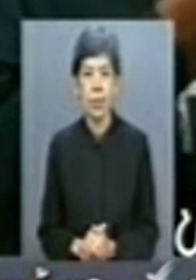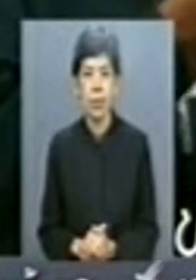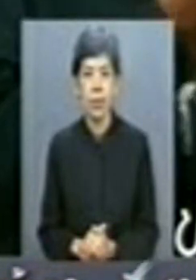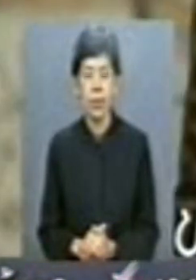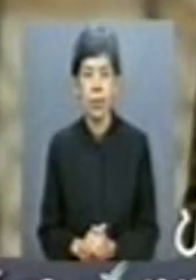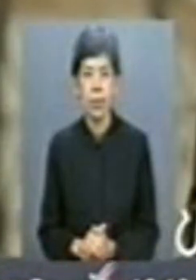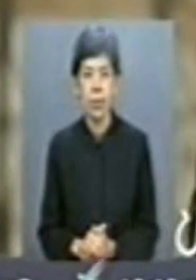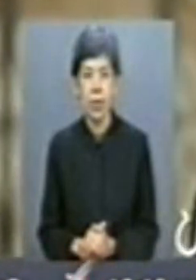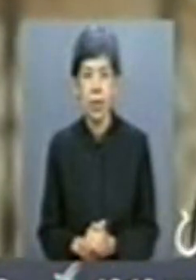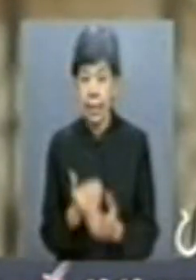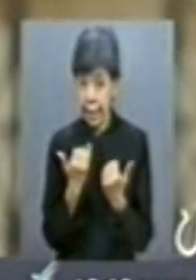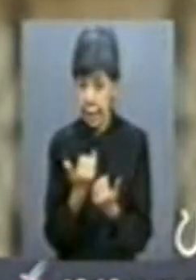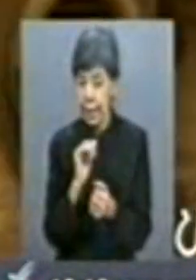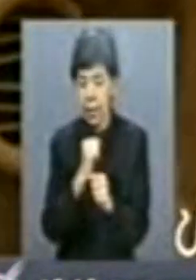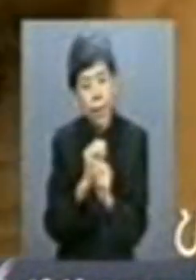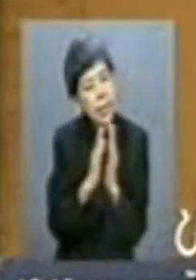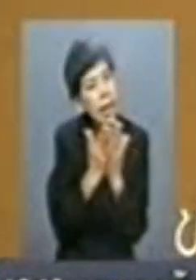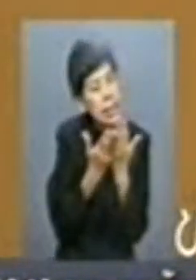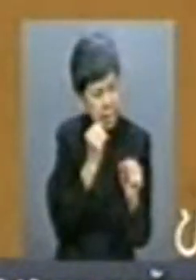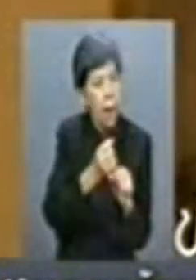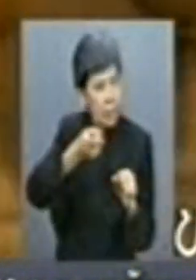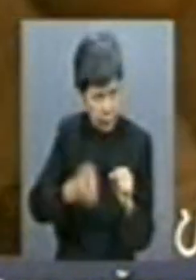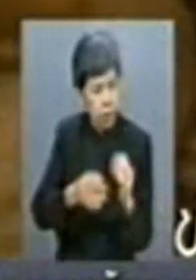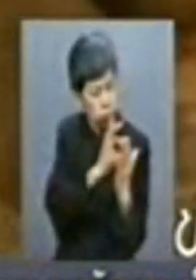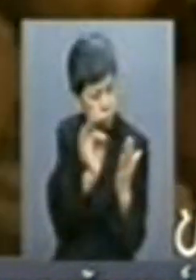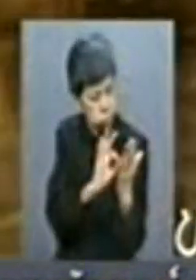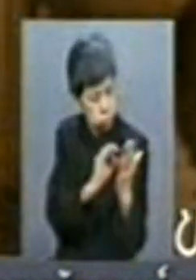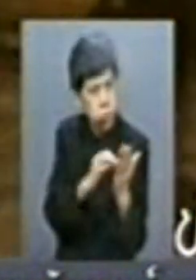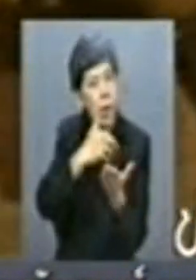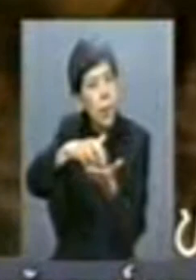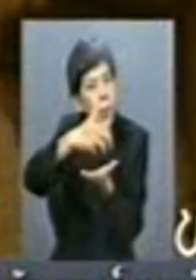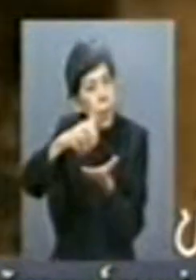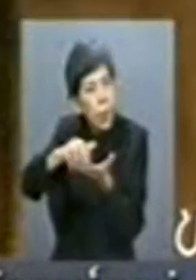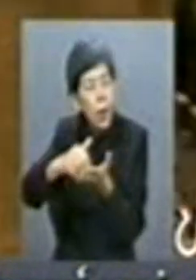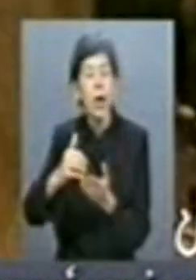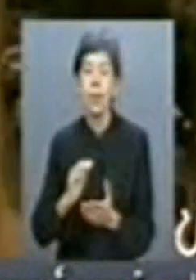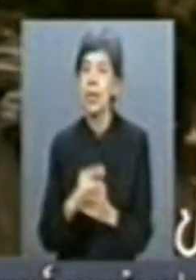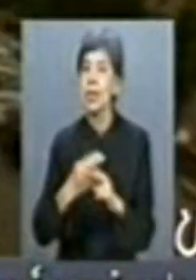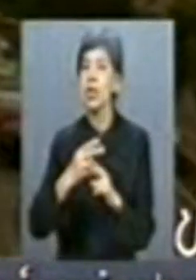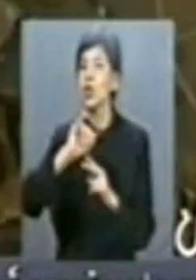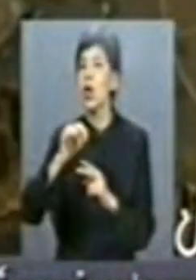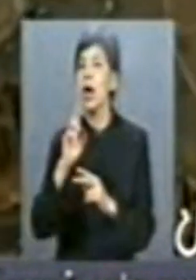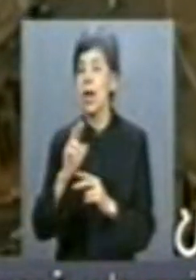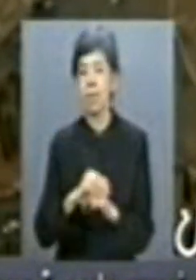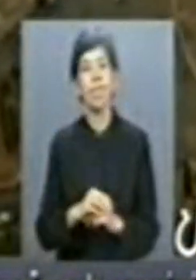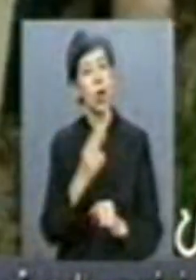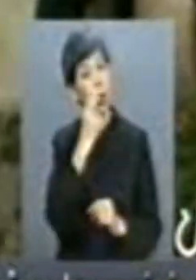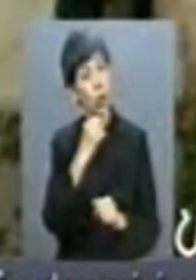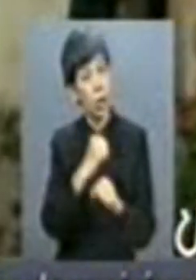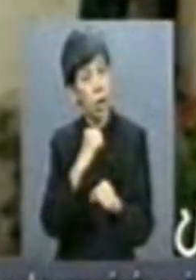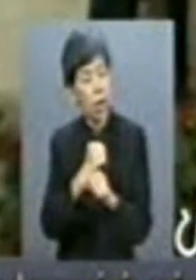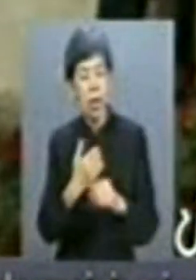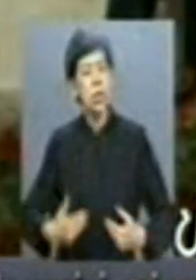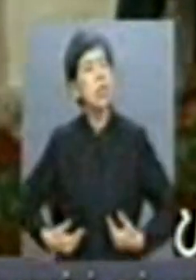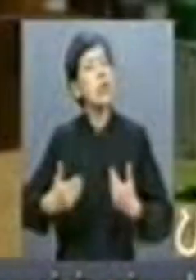ภาพยนตร์ที่สร้างจากหนังสือและเรื่องจริงเรื่องนี้ถ่ายทอดโดยเจ้าแม่นางรักจูเลียโรเบิร์ตส์นำเสนอการหาสมดุลชีวิตของ